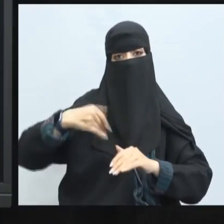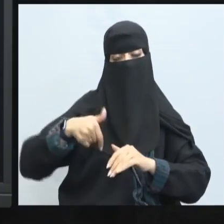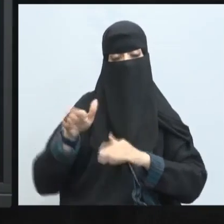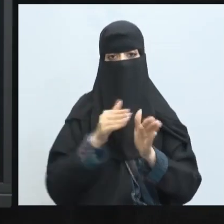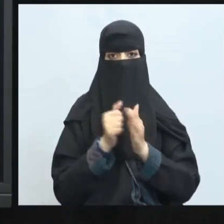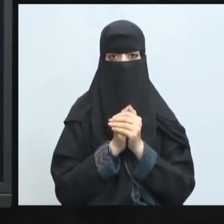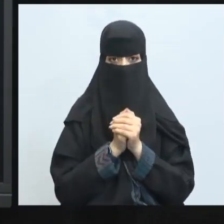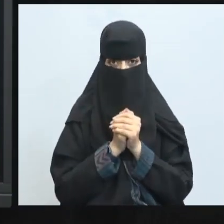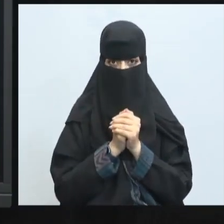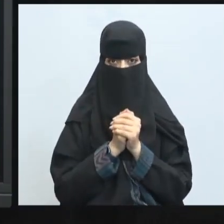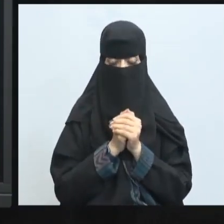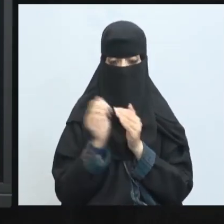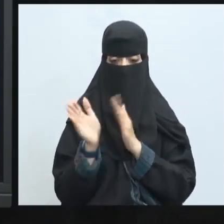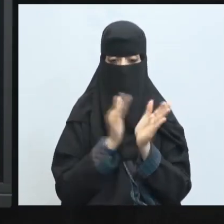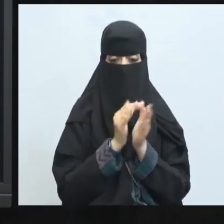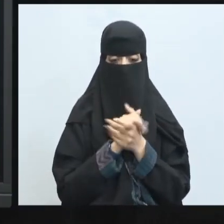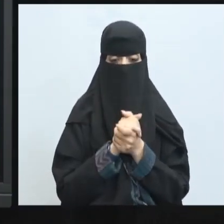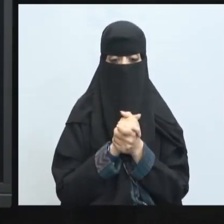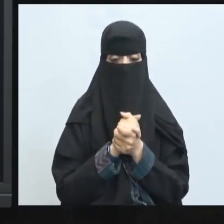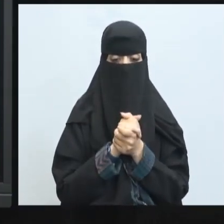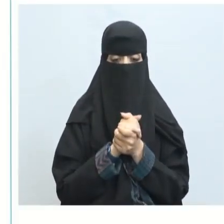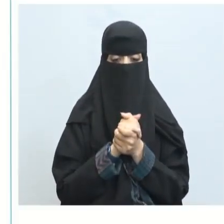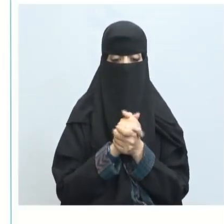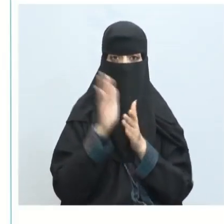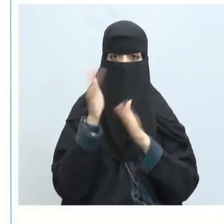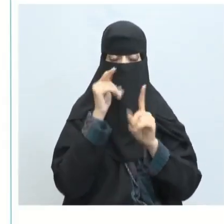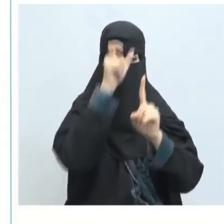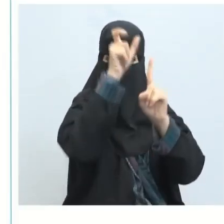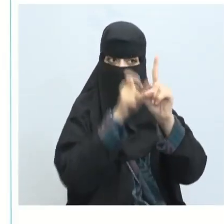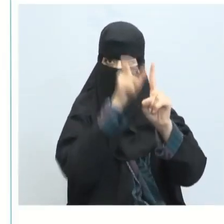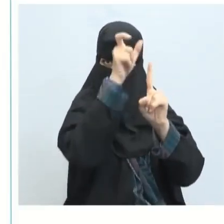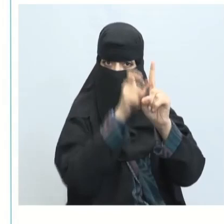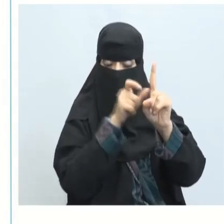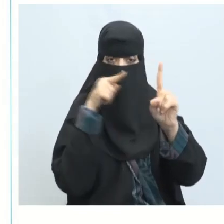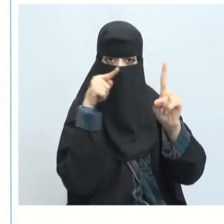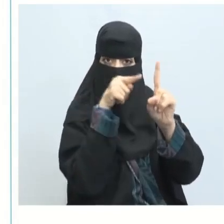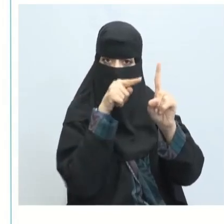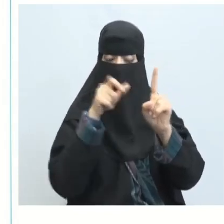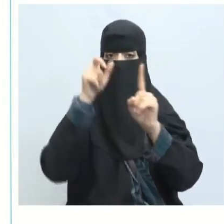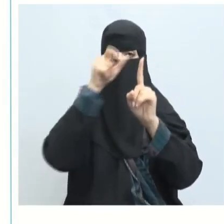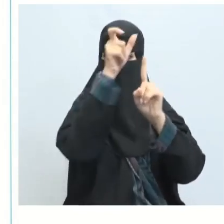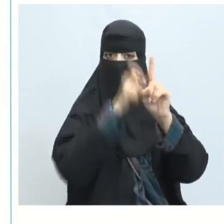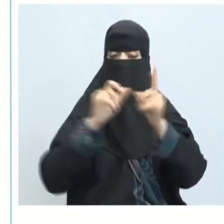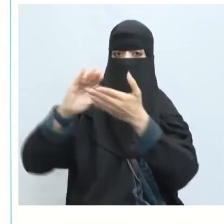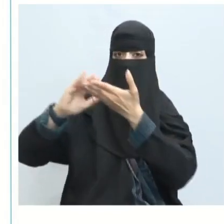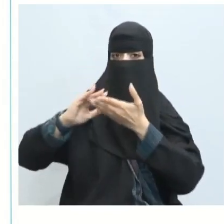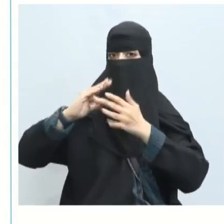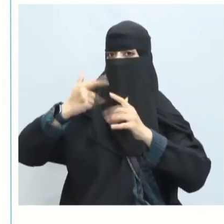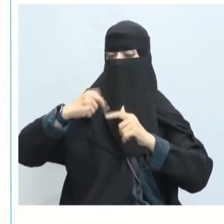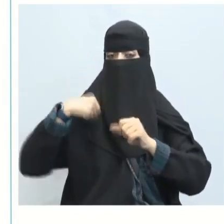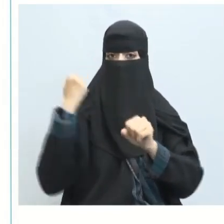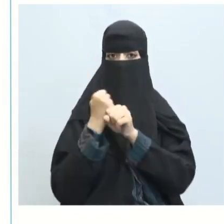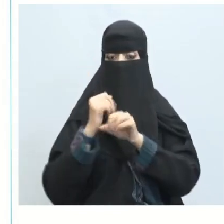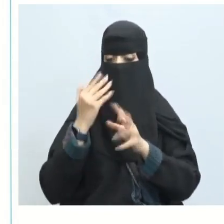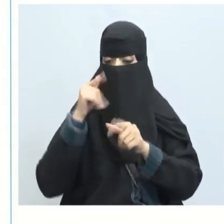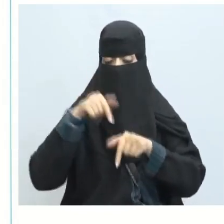هي مساعده المدراء او العمل الاداري ذكرنا ايضا هنالك ما يسمى بالسكرتاريه التنفيذيه ووضحنا